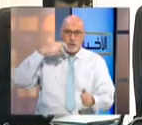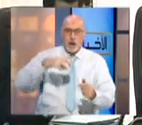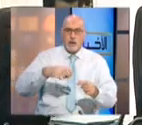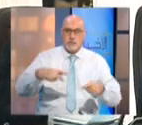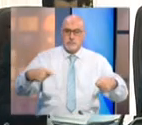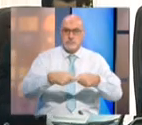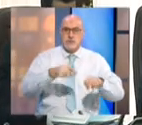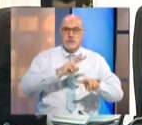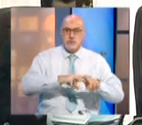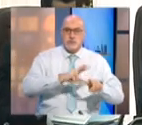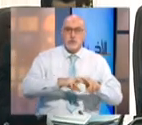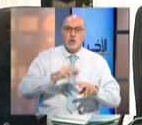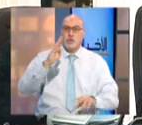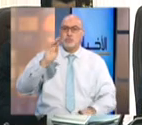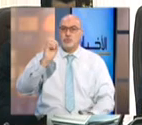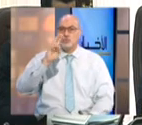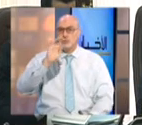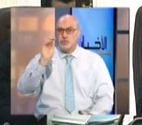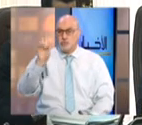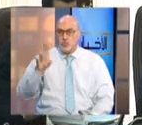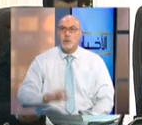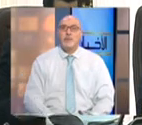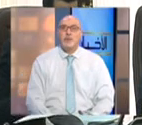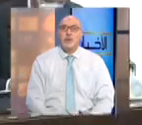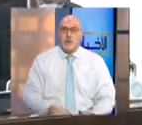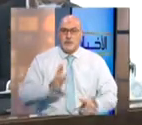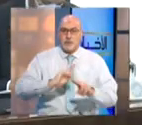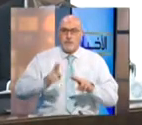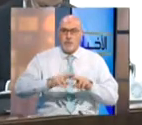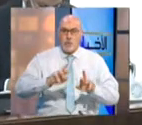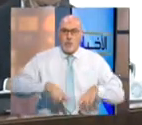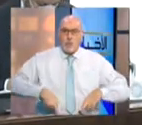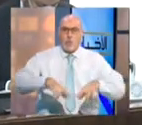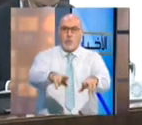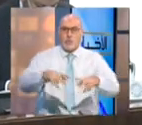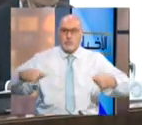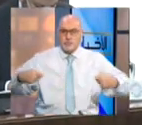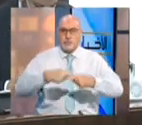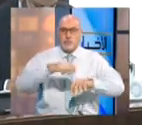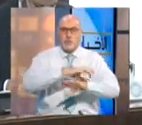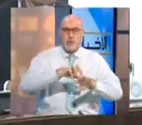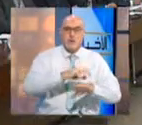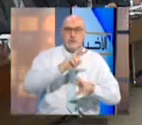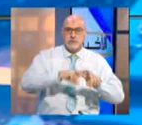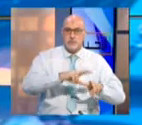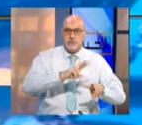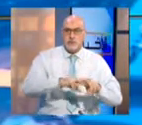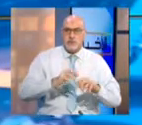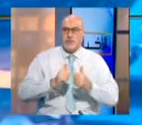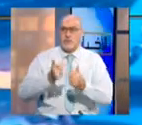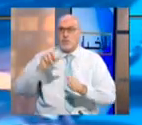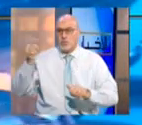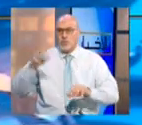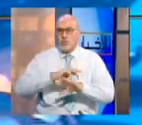بين تسمسيلة وبوغزول، ومباشرة أشغال تأهيل الطرقات التي تربط ولاية تسمسيلة